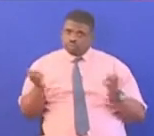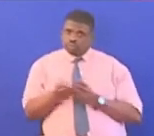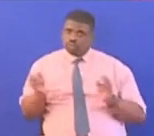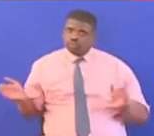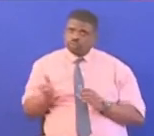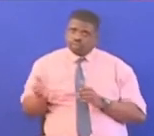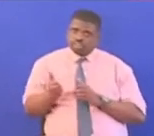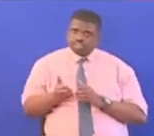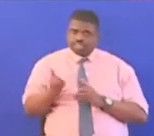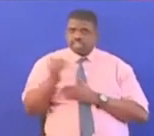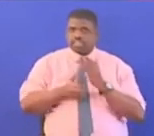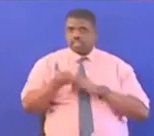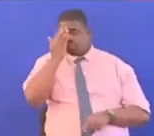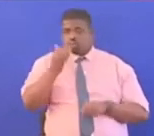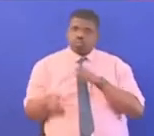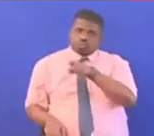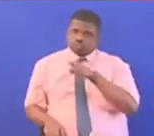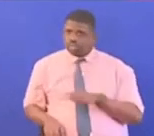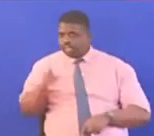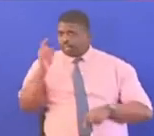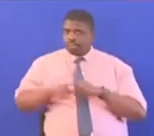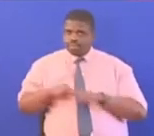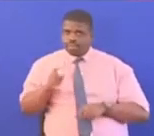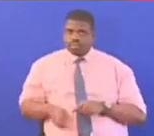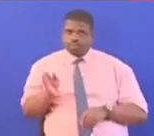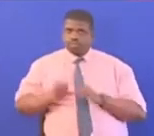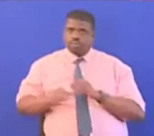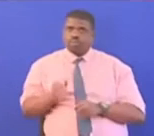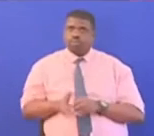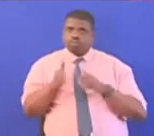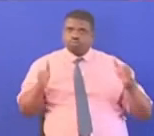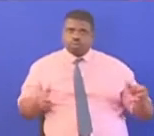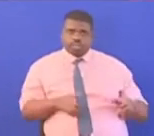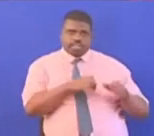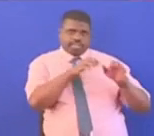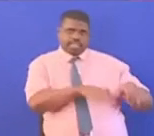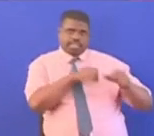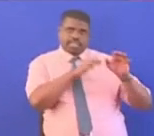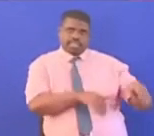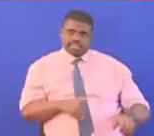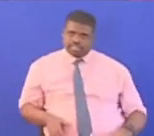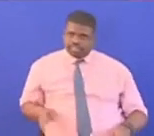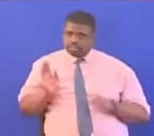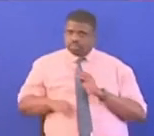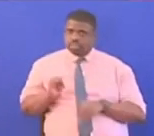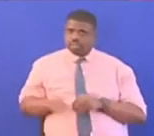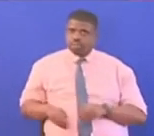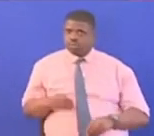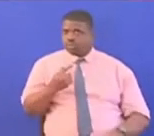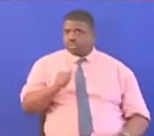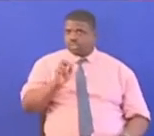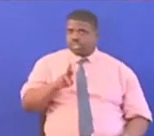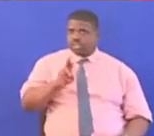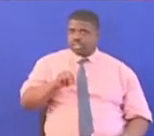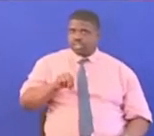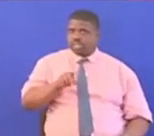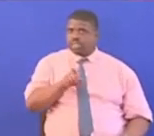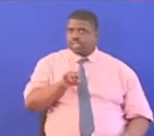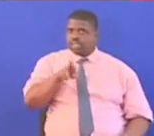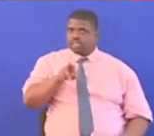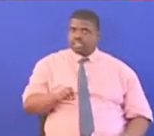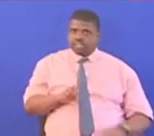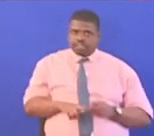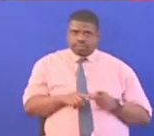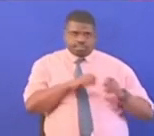ya hifadhi, mnazojua haibishaniwi kwamba tumetoa mchango mkubwa Serengeti, tumetoa mchango mkubwa Tarangire, tumetoa mchango mkubwa